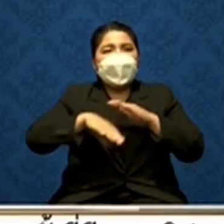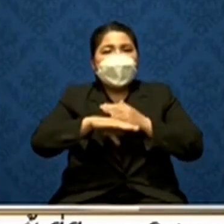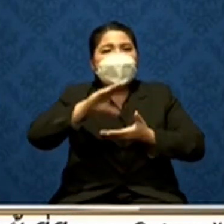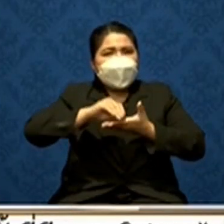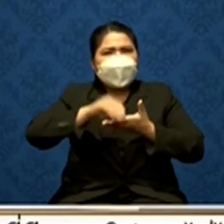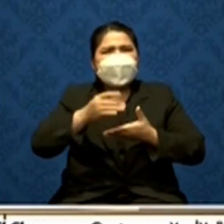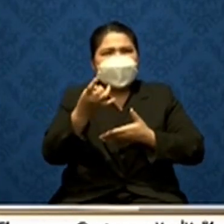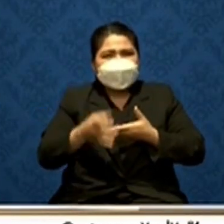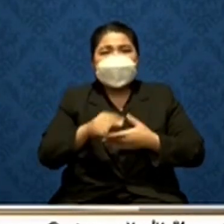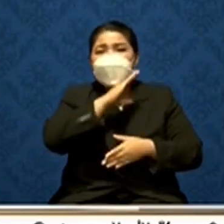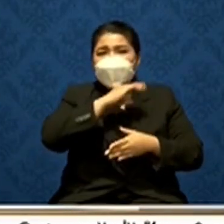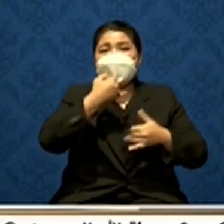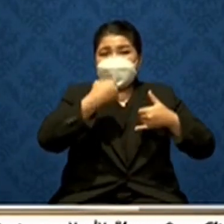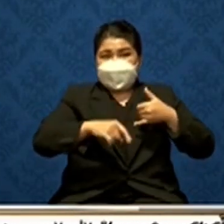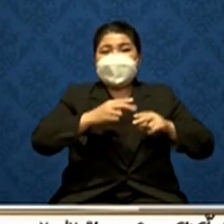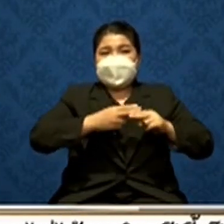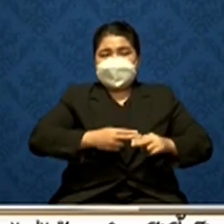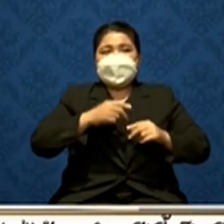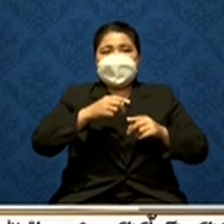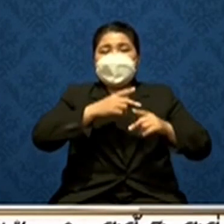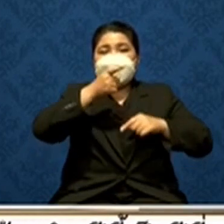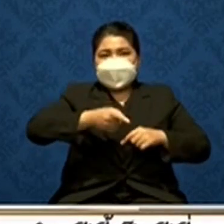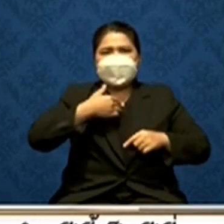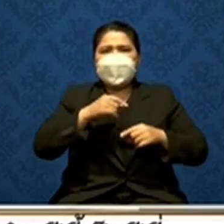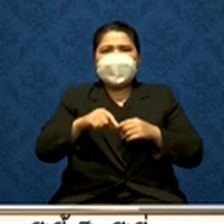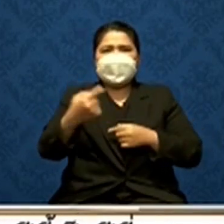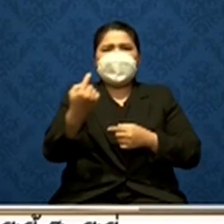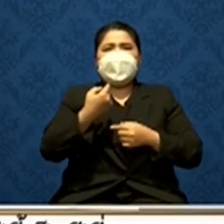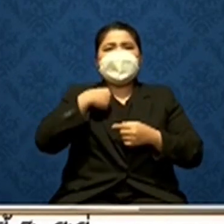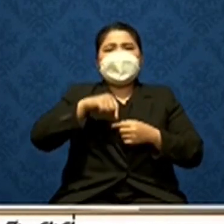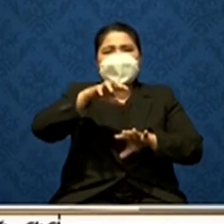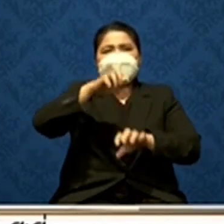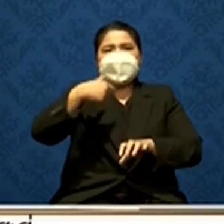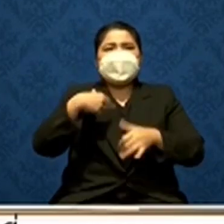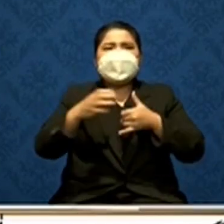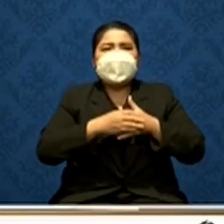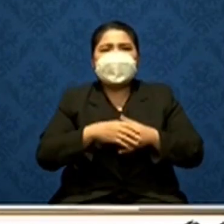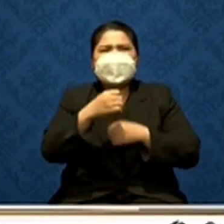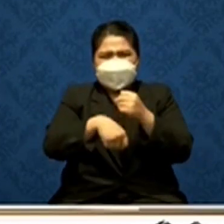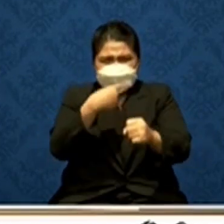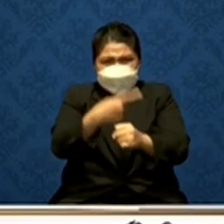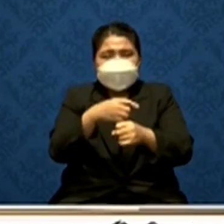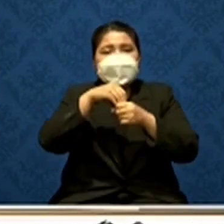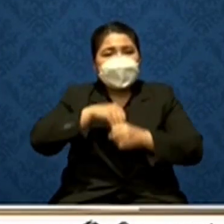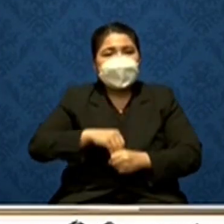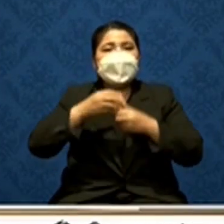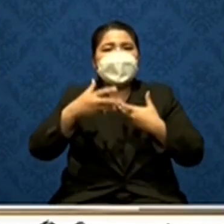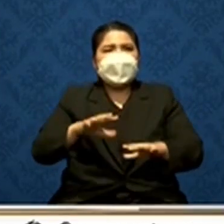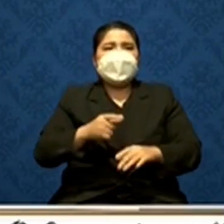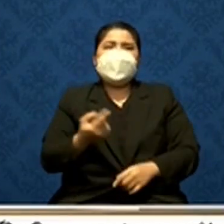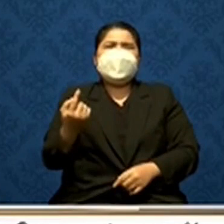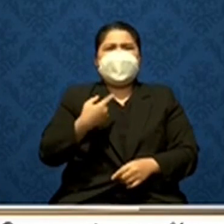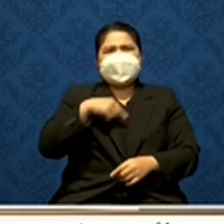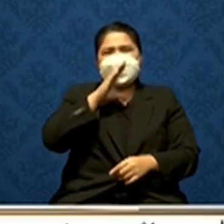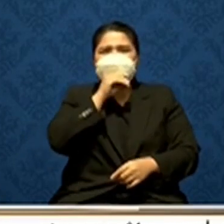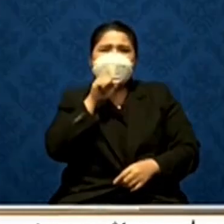เต็จรแลเหทาuni ไมปลอยikum อยantis ดูวิทร shoe หม